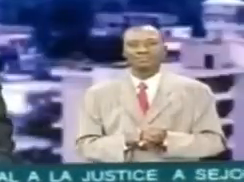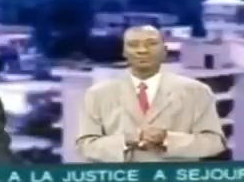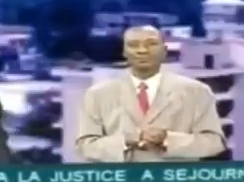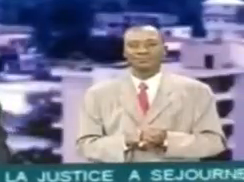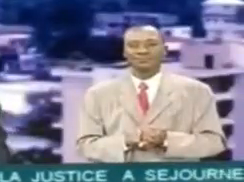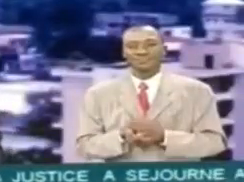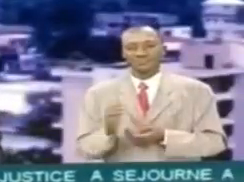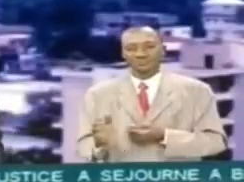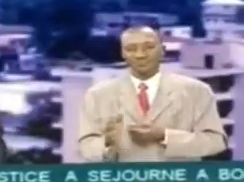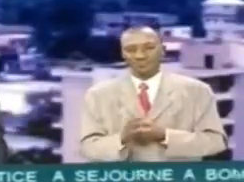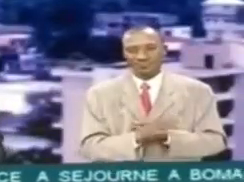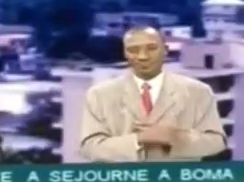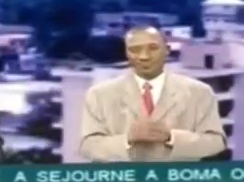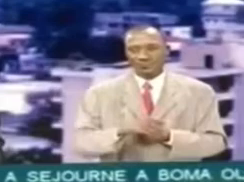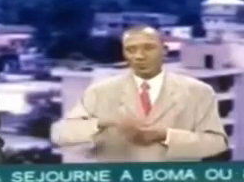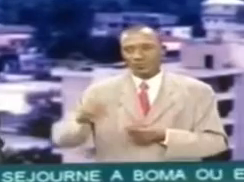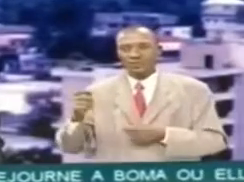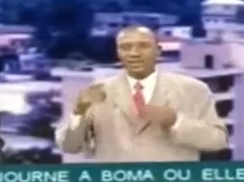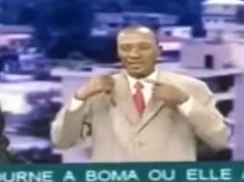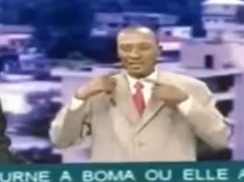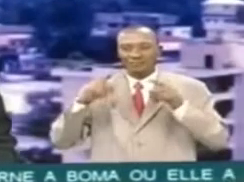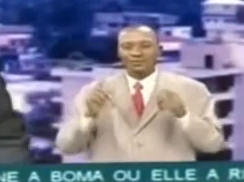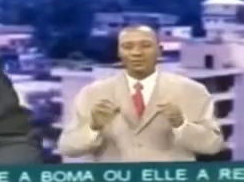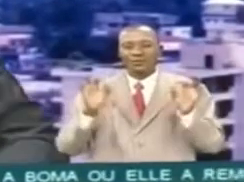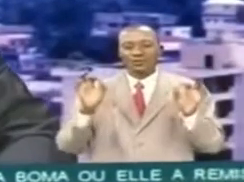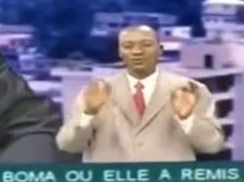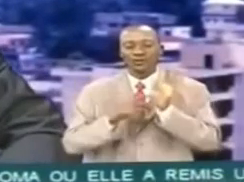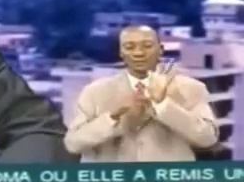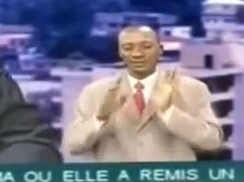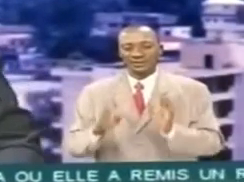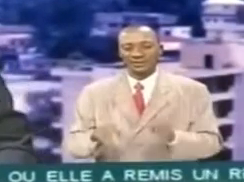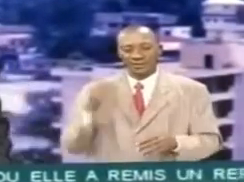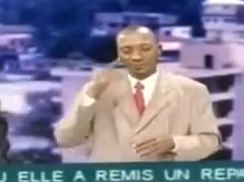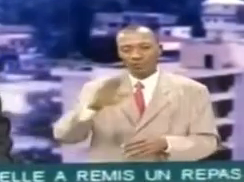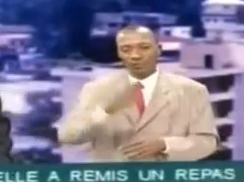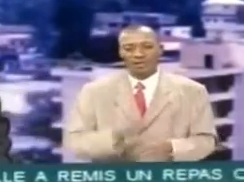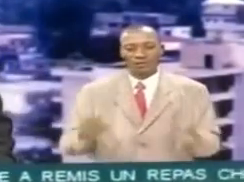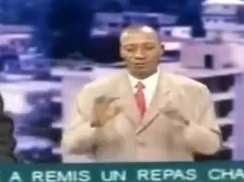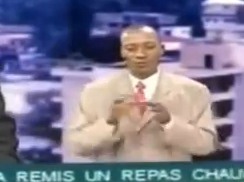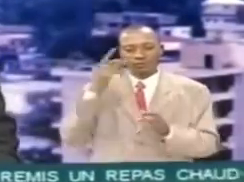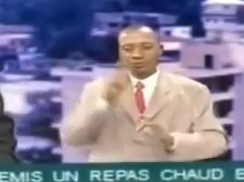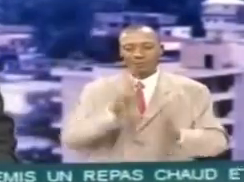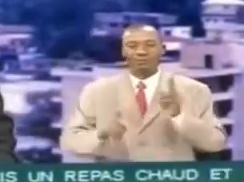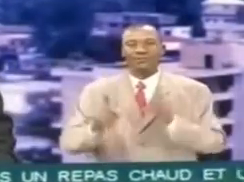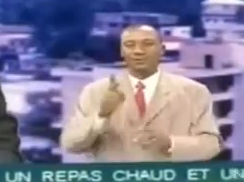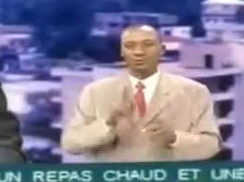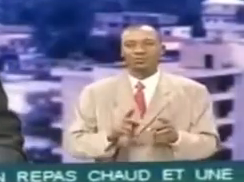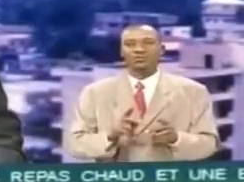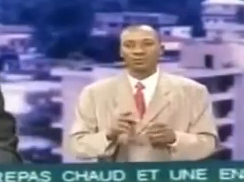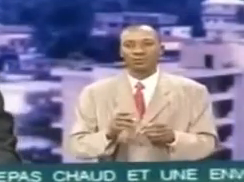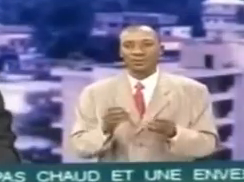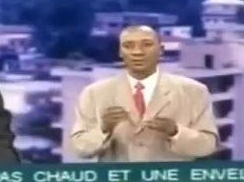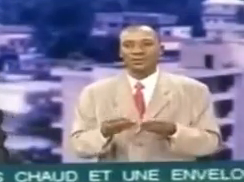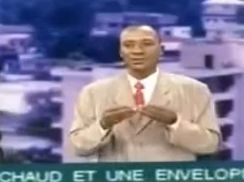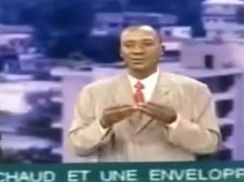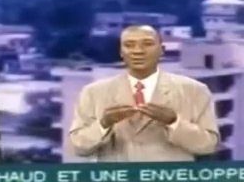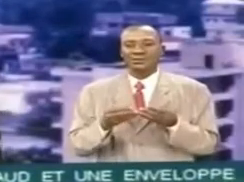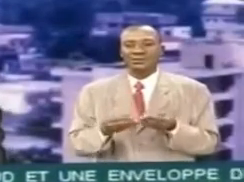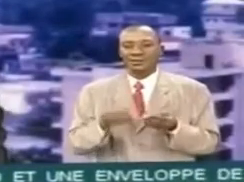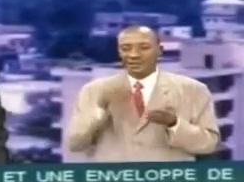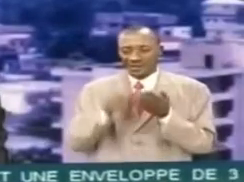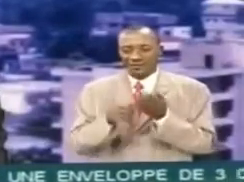Et l'actualité nationale, c'est également le nouveau représentant des Nations Unies pour la population qui vient de présenter ses lettres d'accréditation